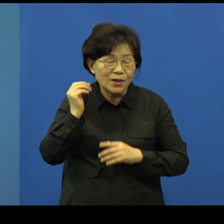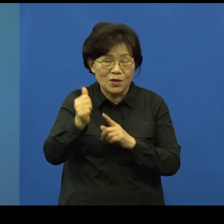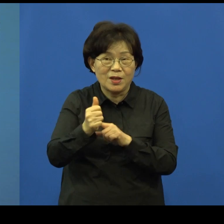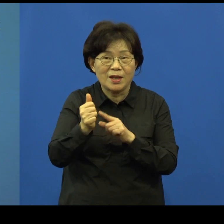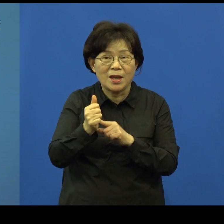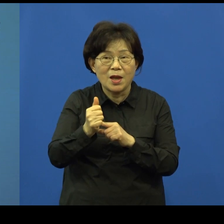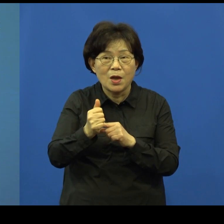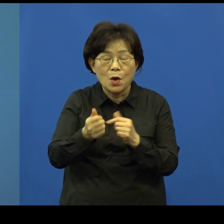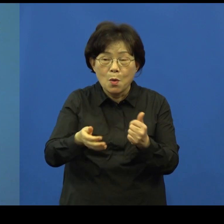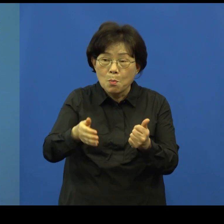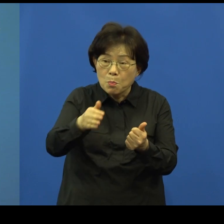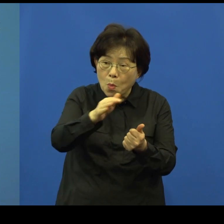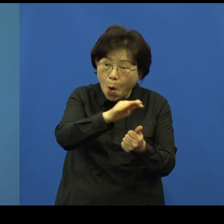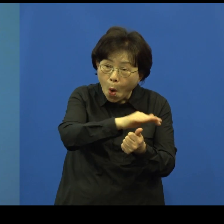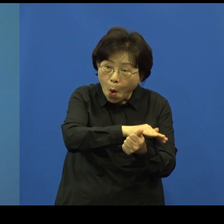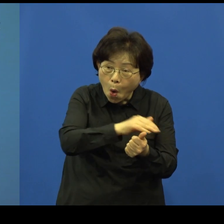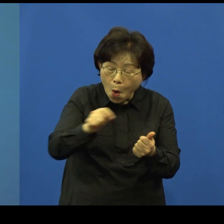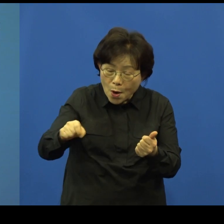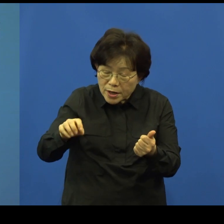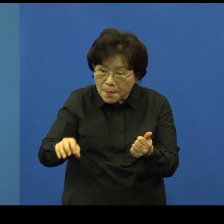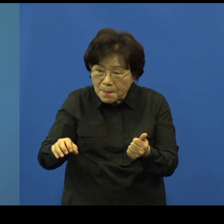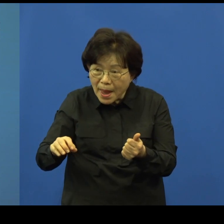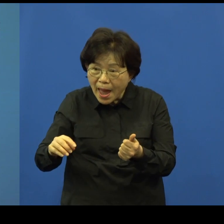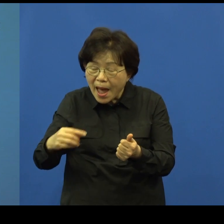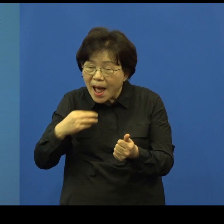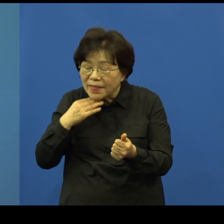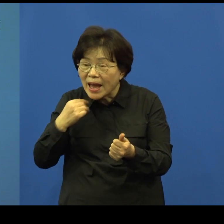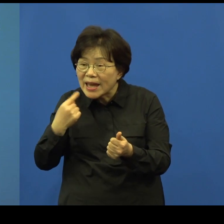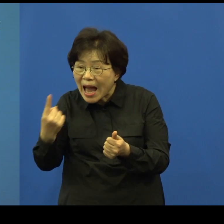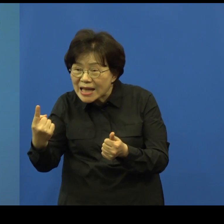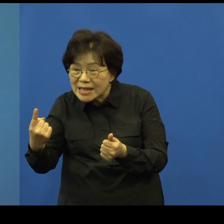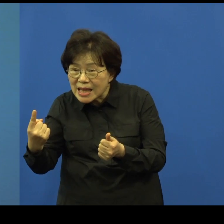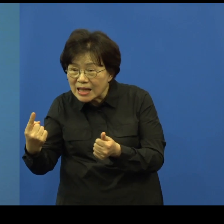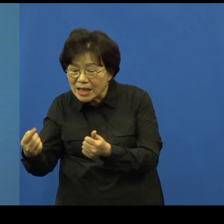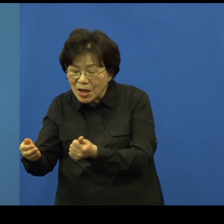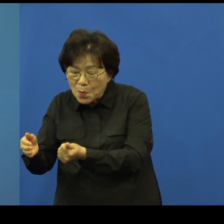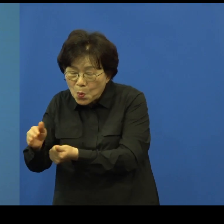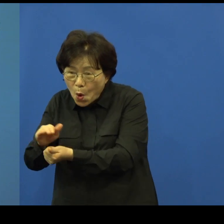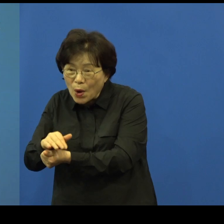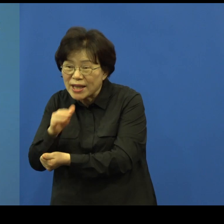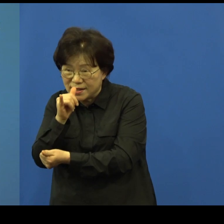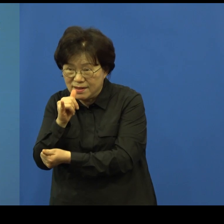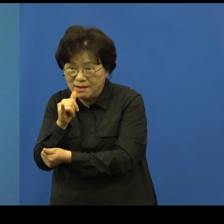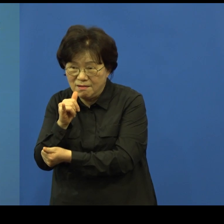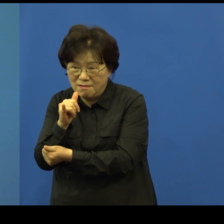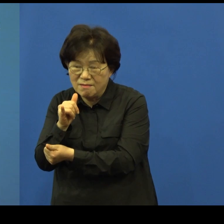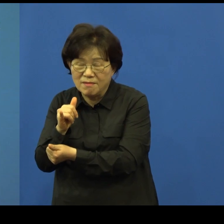옆에 1살짜리 묘가 있더라고. 1살. 딱 1살 살았더라고.